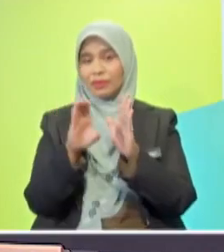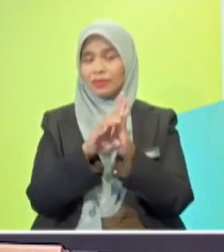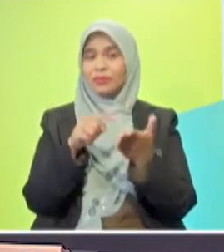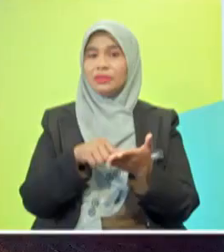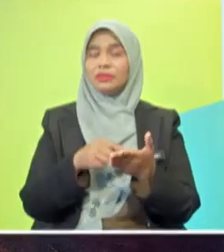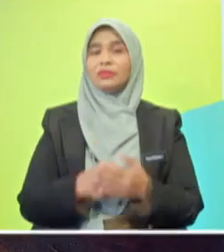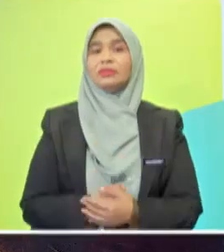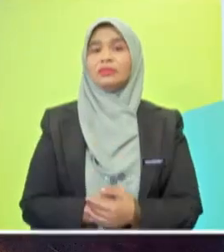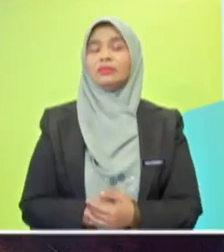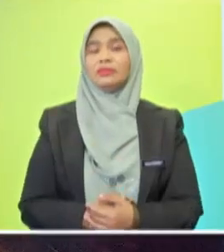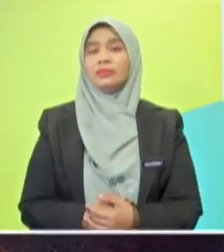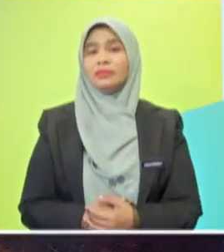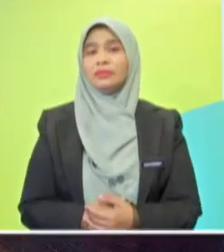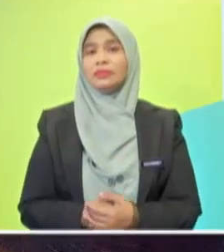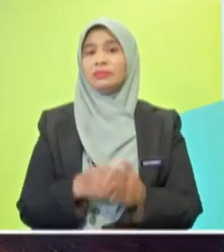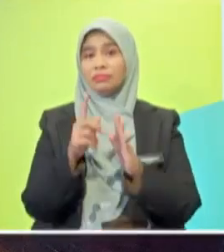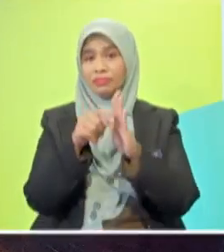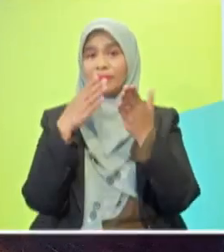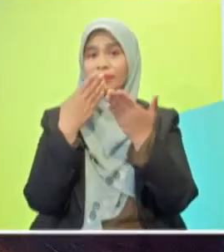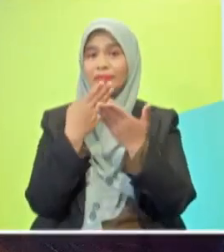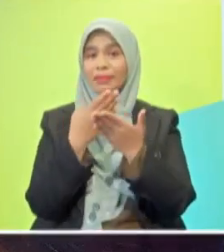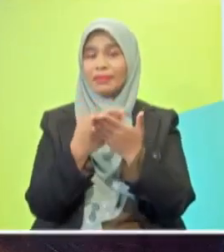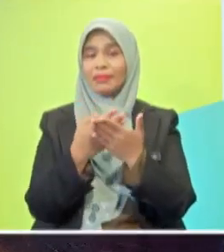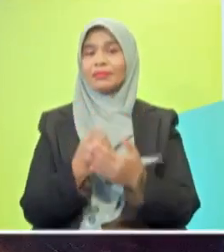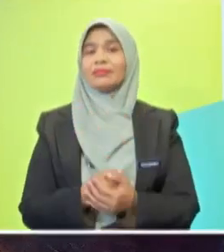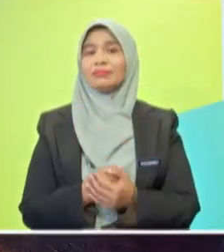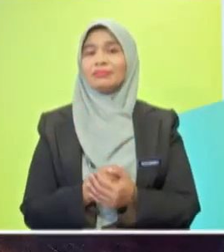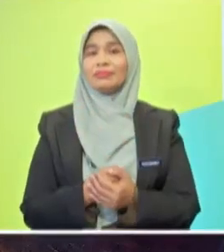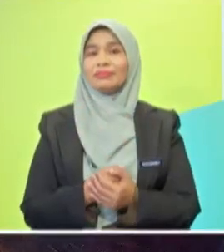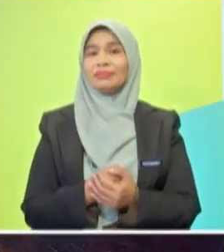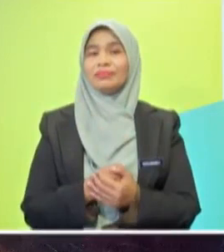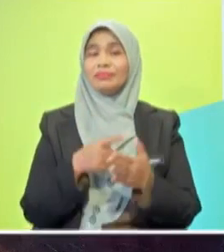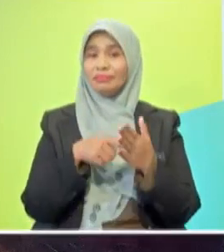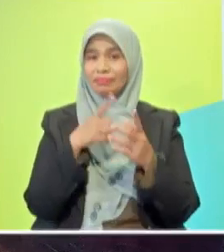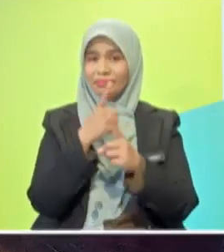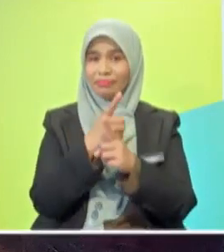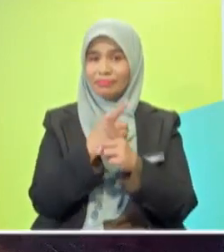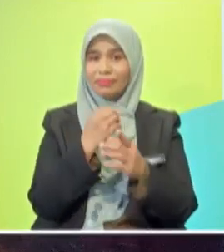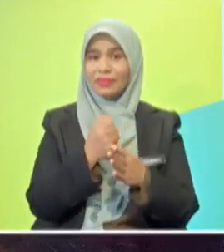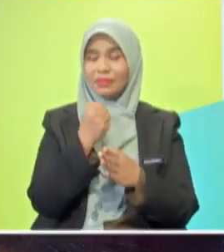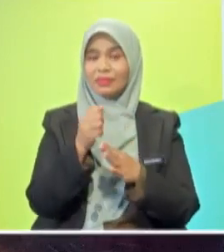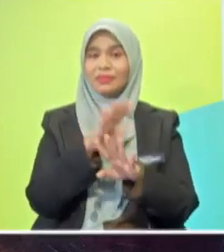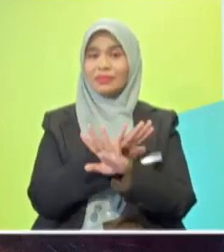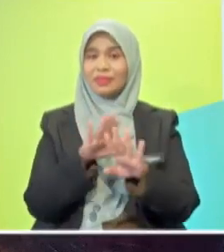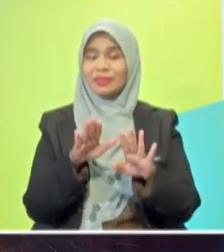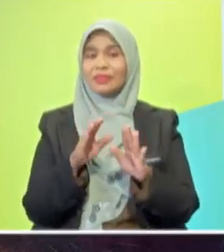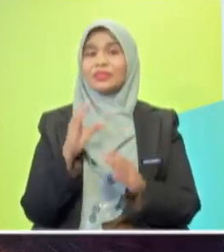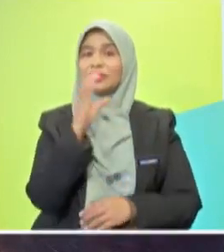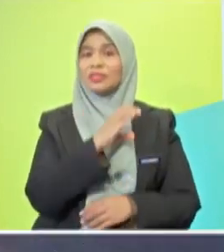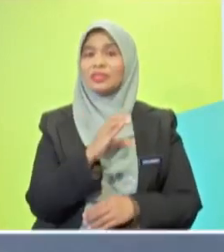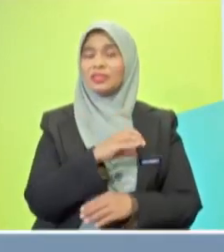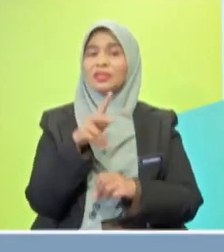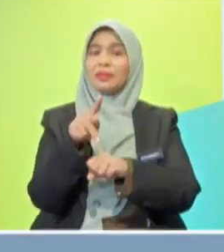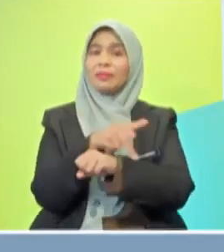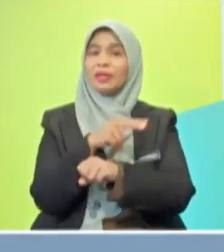ini pak lebay. Ini memang terbaiklah. Okey. Ini betul ke tak murid-murid? Betul. Ciri-ciri pakaian menurut